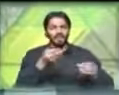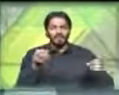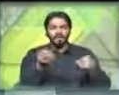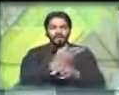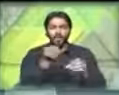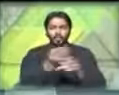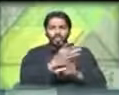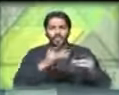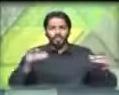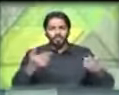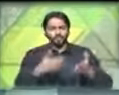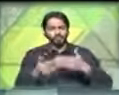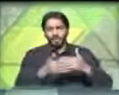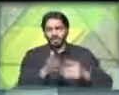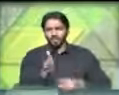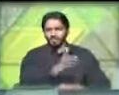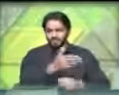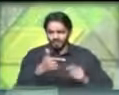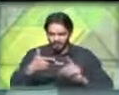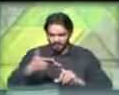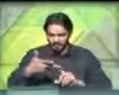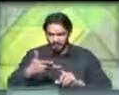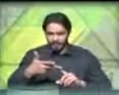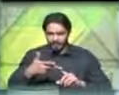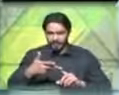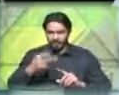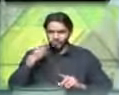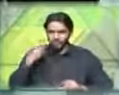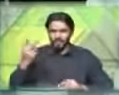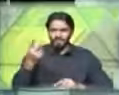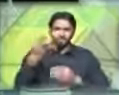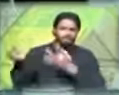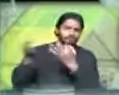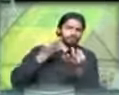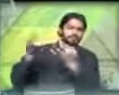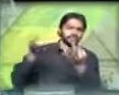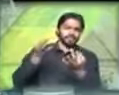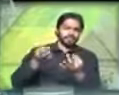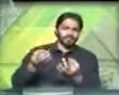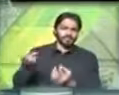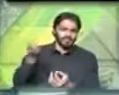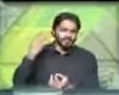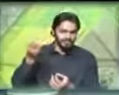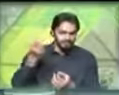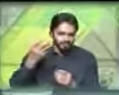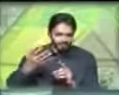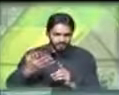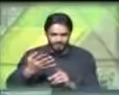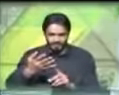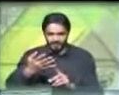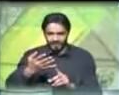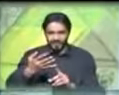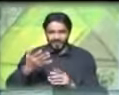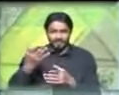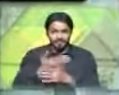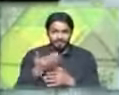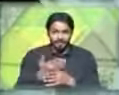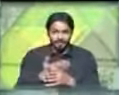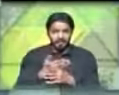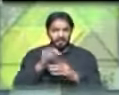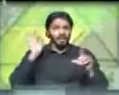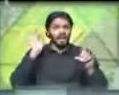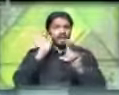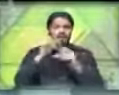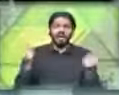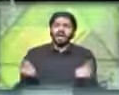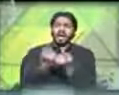يبالي بمن عبث. ولا يلتفت إلى من لام. ولا يلتفت إلى من يلومه